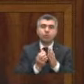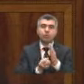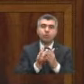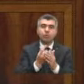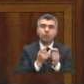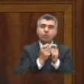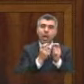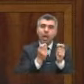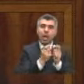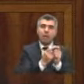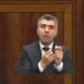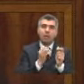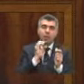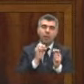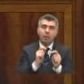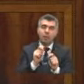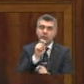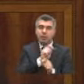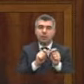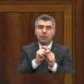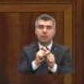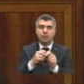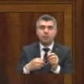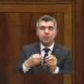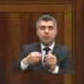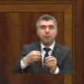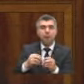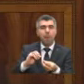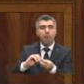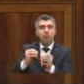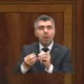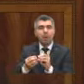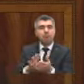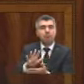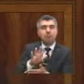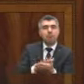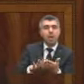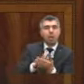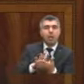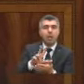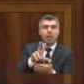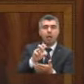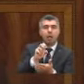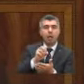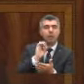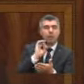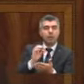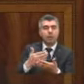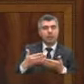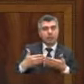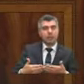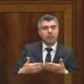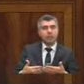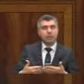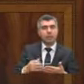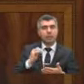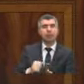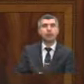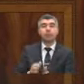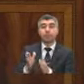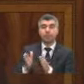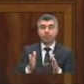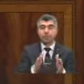تجويدها وتجاوز بعض المشاكل والإكراهات التي يعرفها النظام الحالي. أما